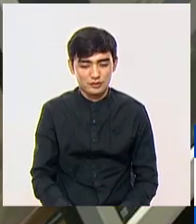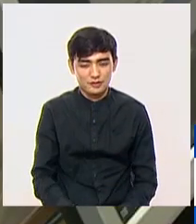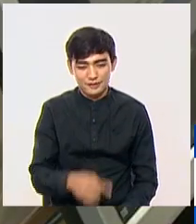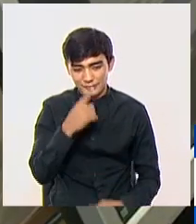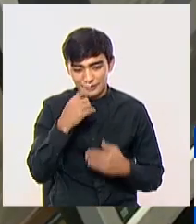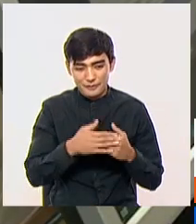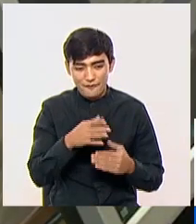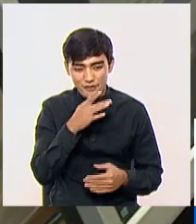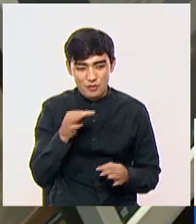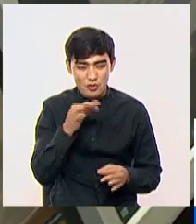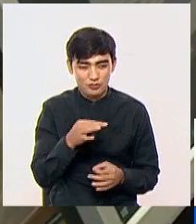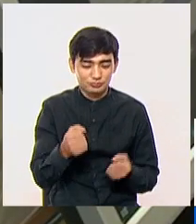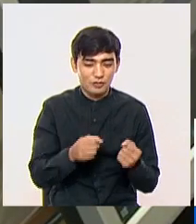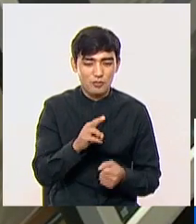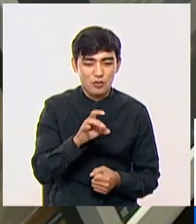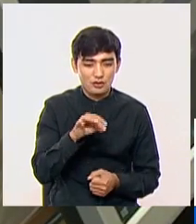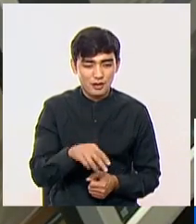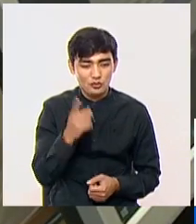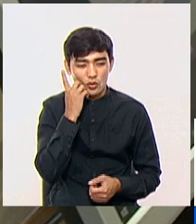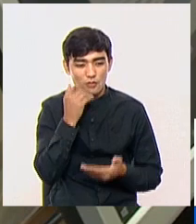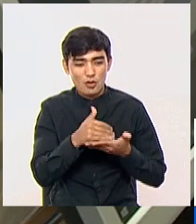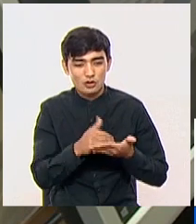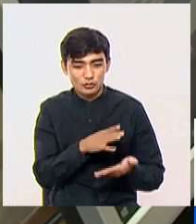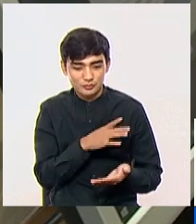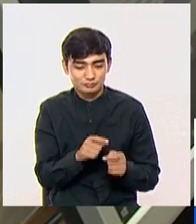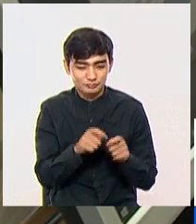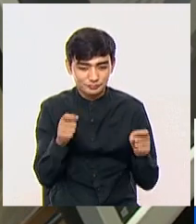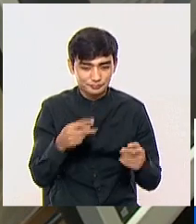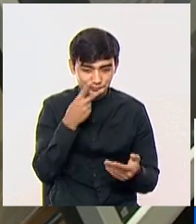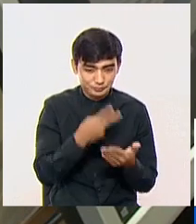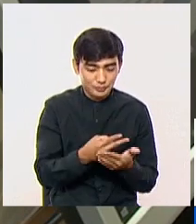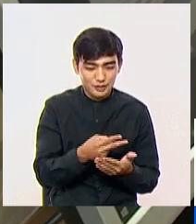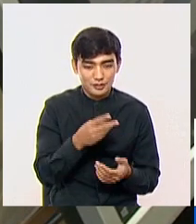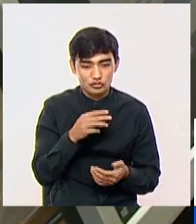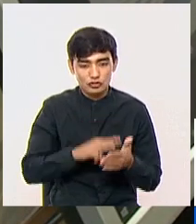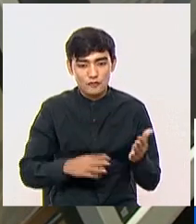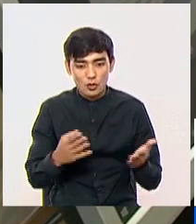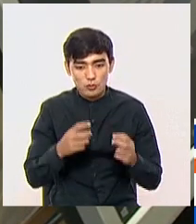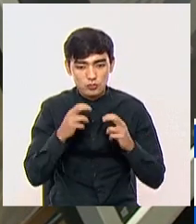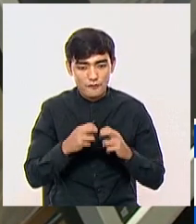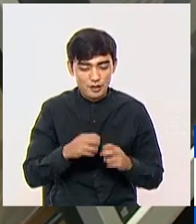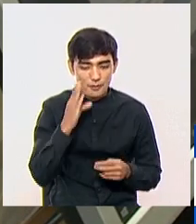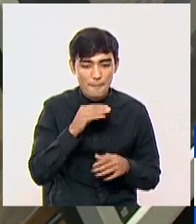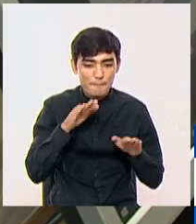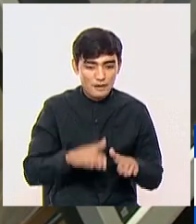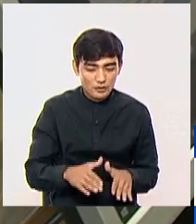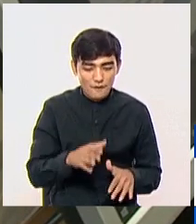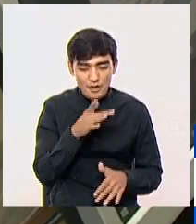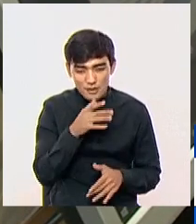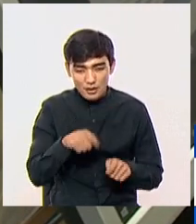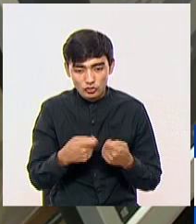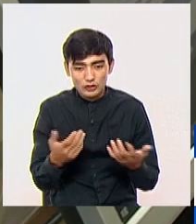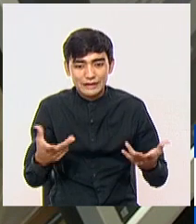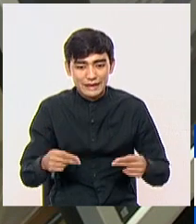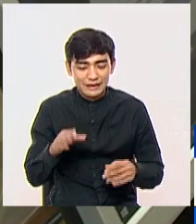времени автомобилист мог на портале или в мобильных приложениях открыть административный протокол и проверить место, время нарушения, убедиться,